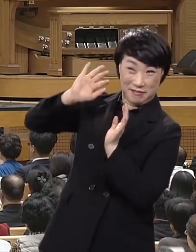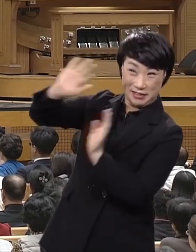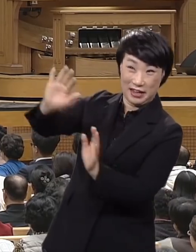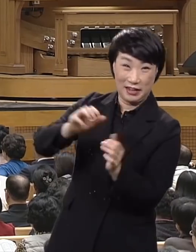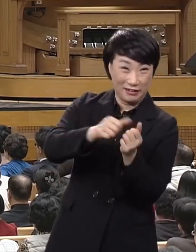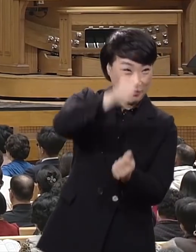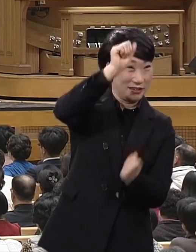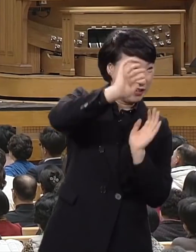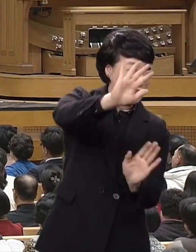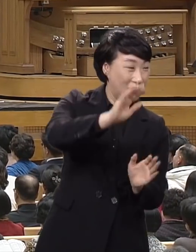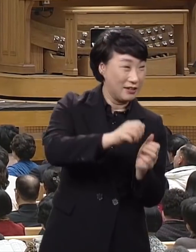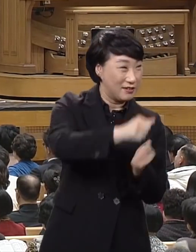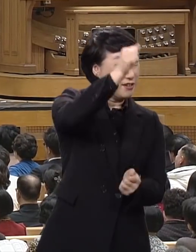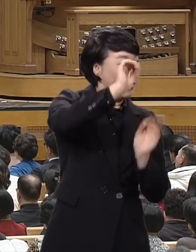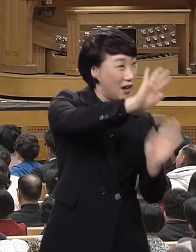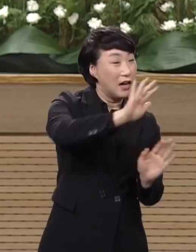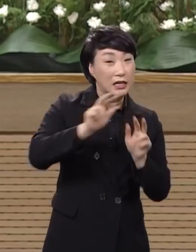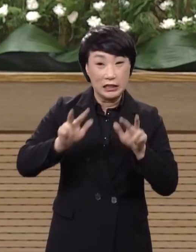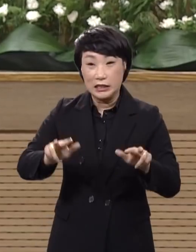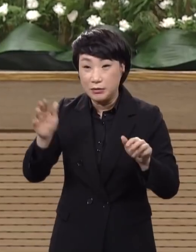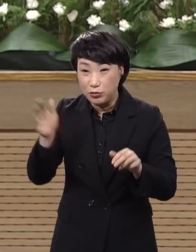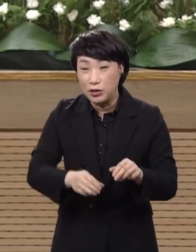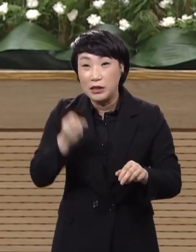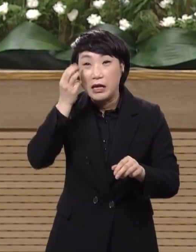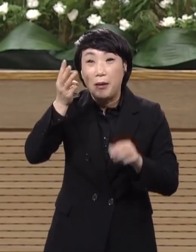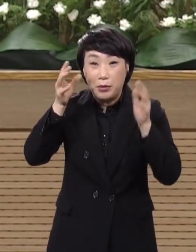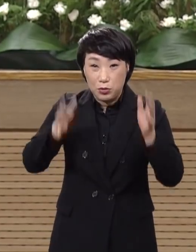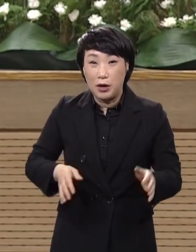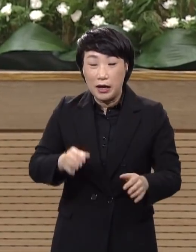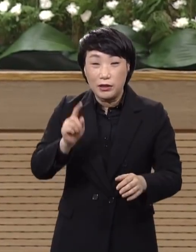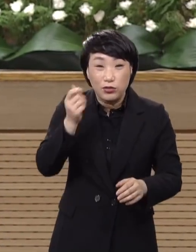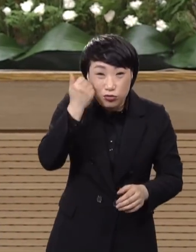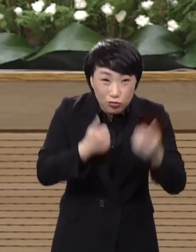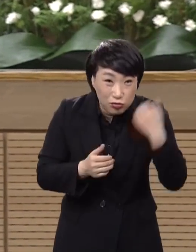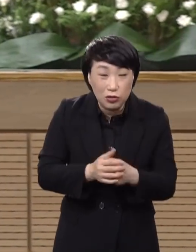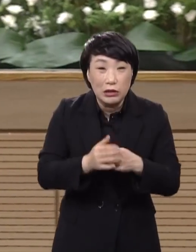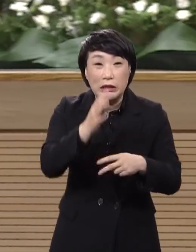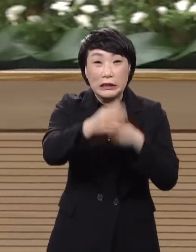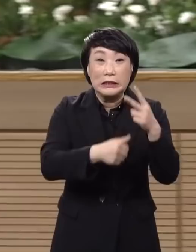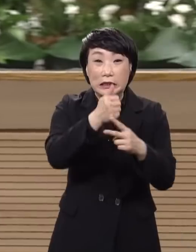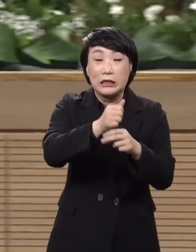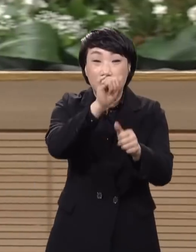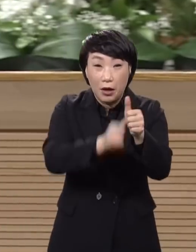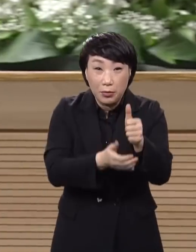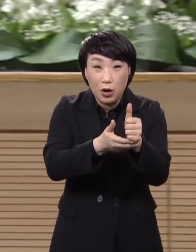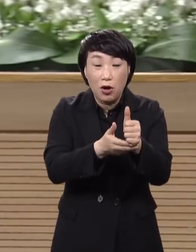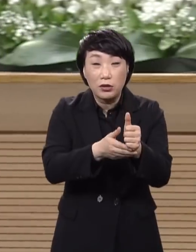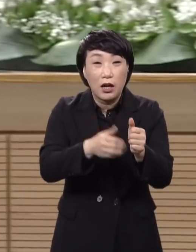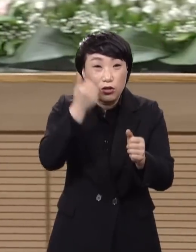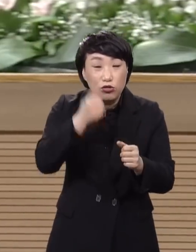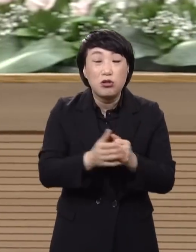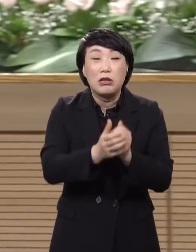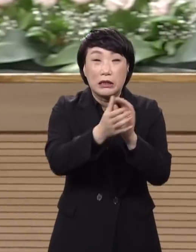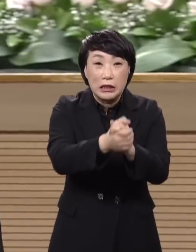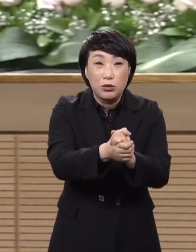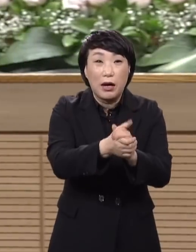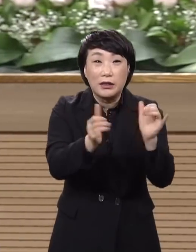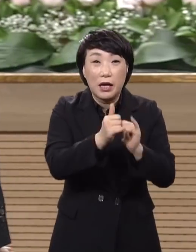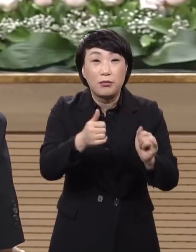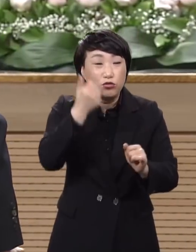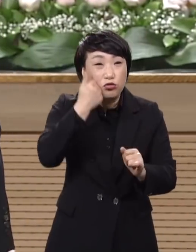합니다. 지금부터 3개월 동안 어떤 신의 일 섬기거나 신을 경배하거나 기도하는